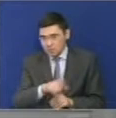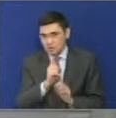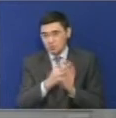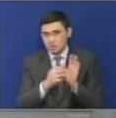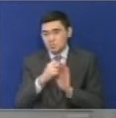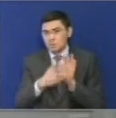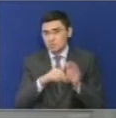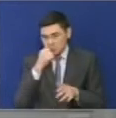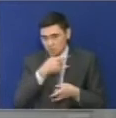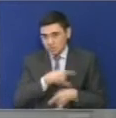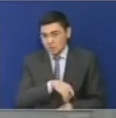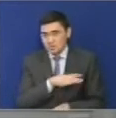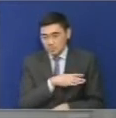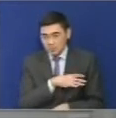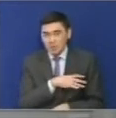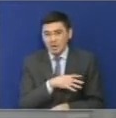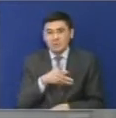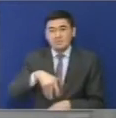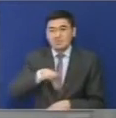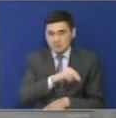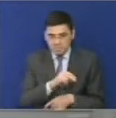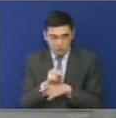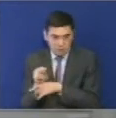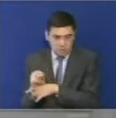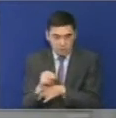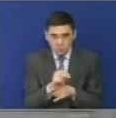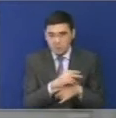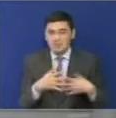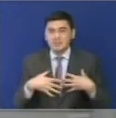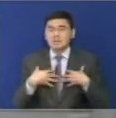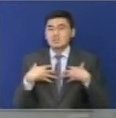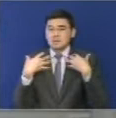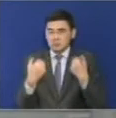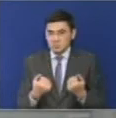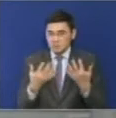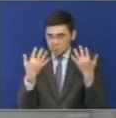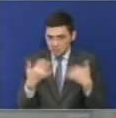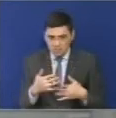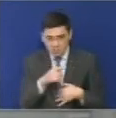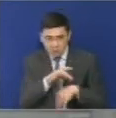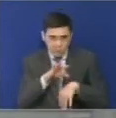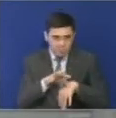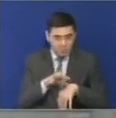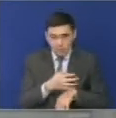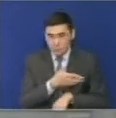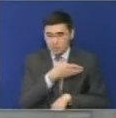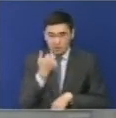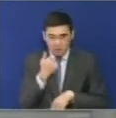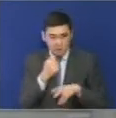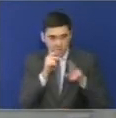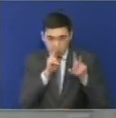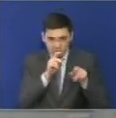жылғы туылған. Бұл науқастар толық коронавирустық індеттің белгілері жойылған. Рентген және